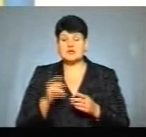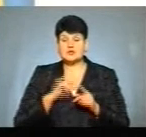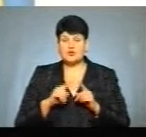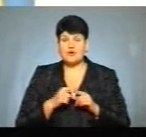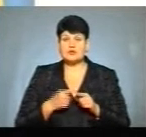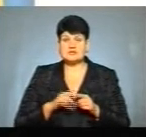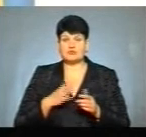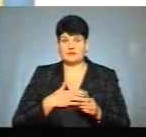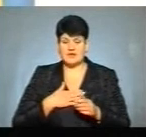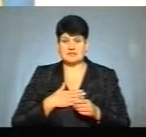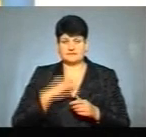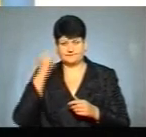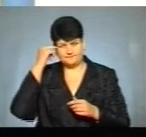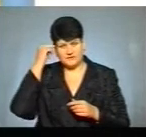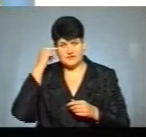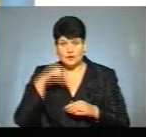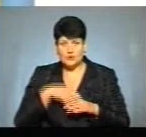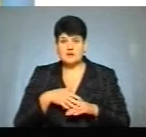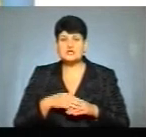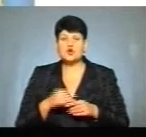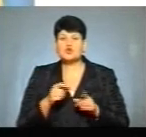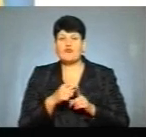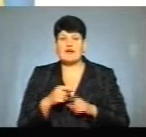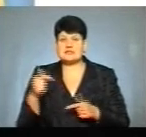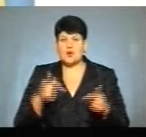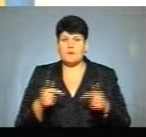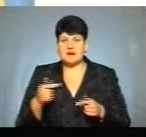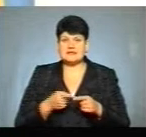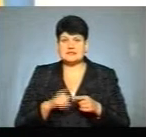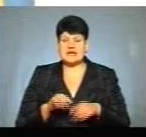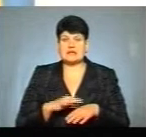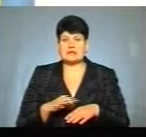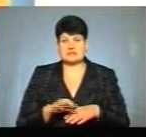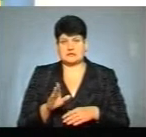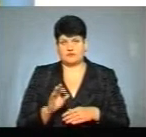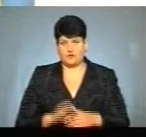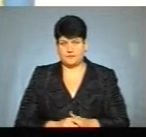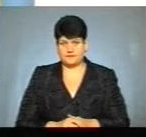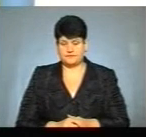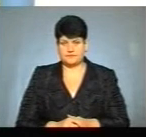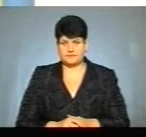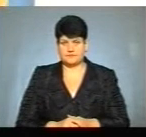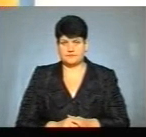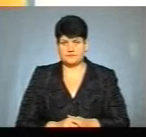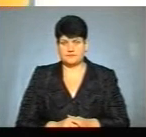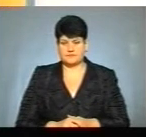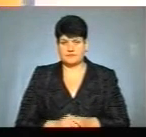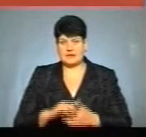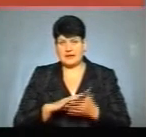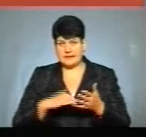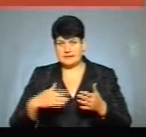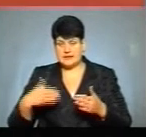національній свідомості, ментальності, словесні образи як вид насильства. Далі йдемо по